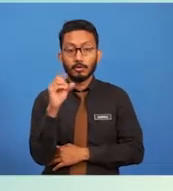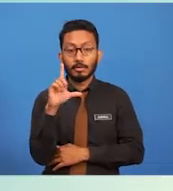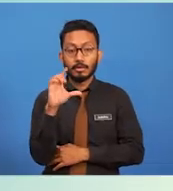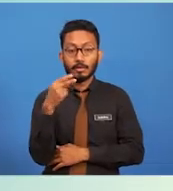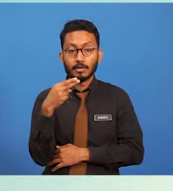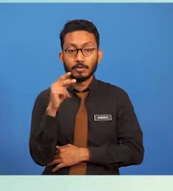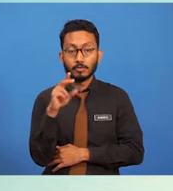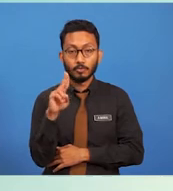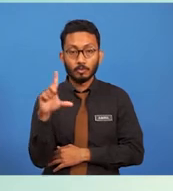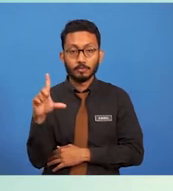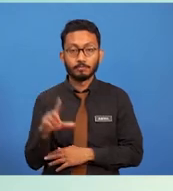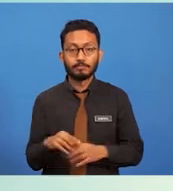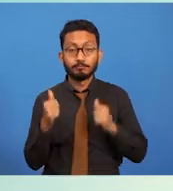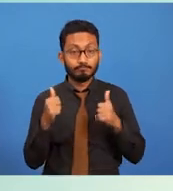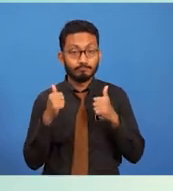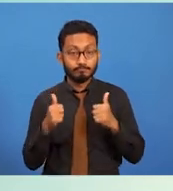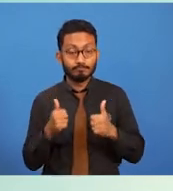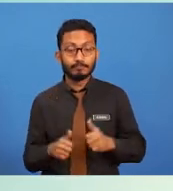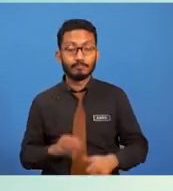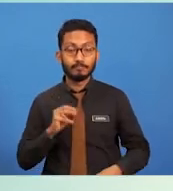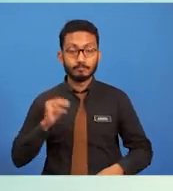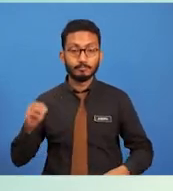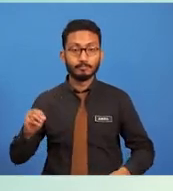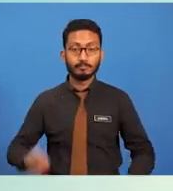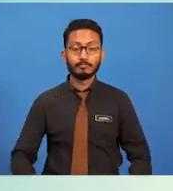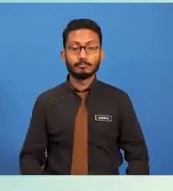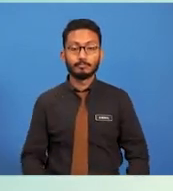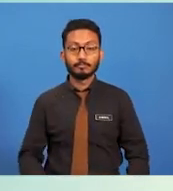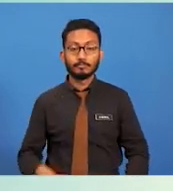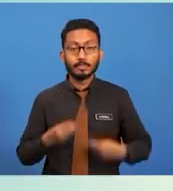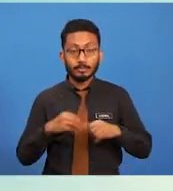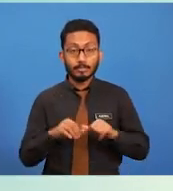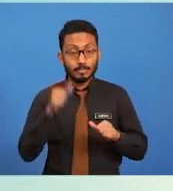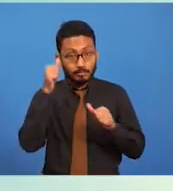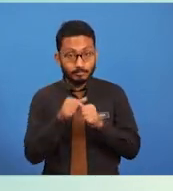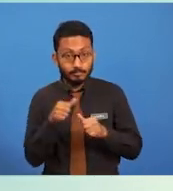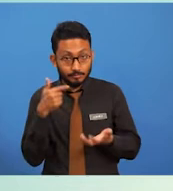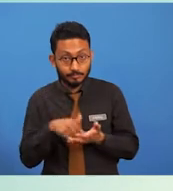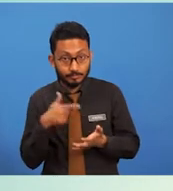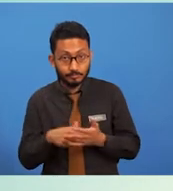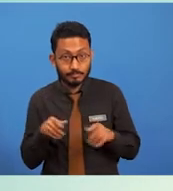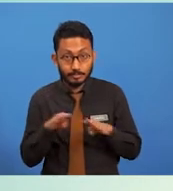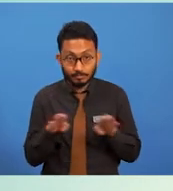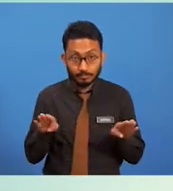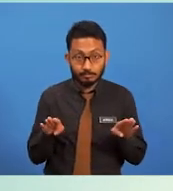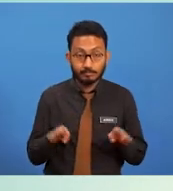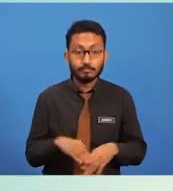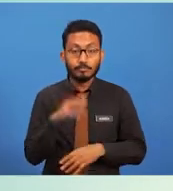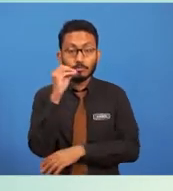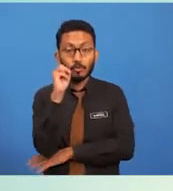Wah, hebat sungguh murid-murid hari ini. Masih ingat lagi tentang perbezaan antara